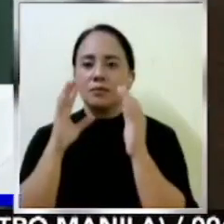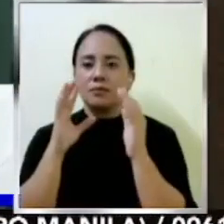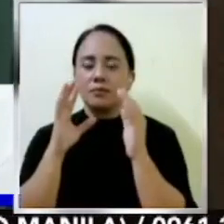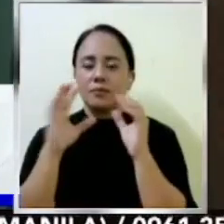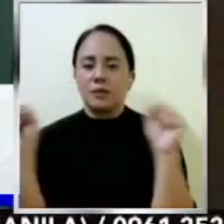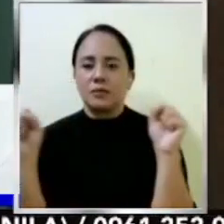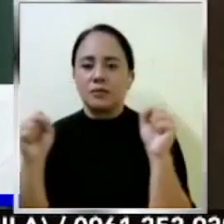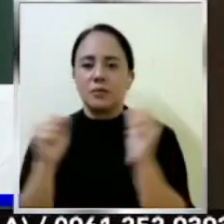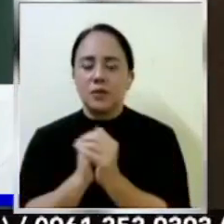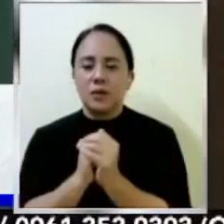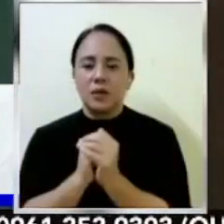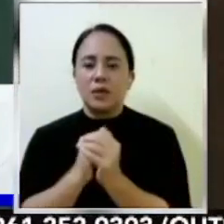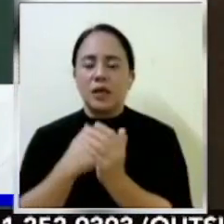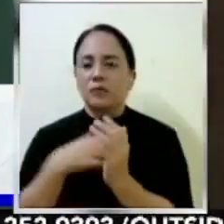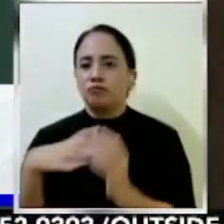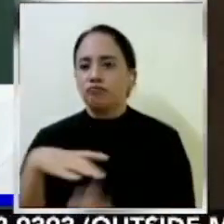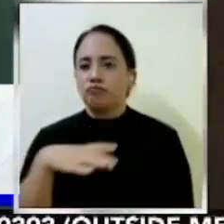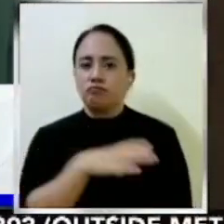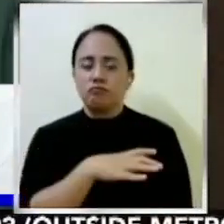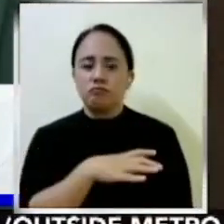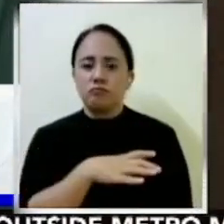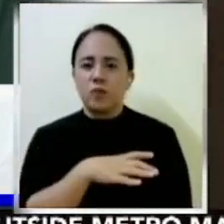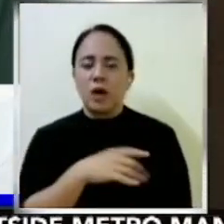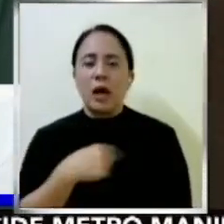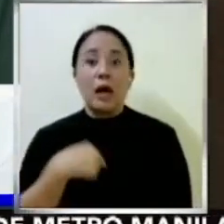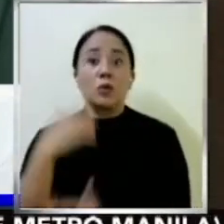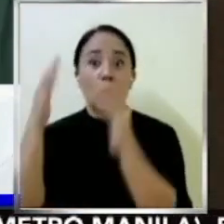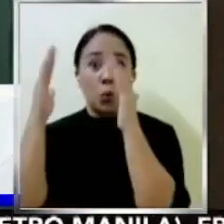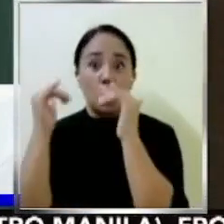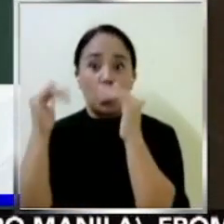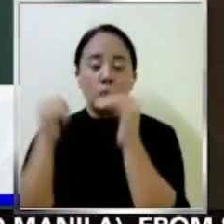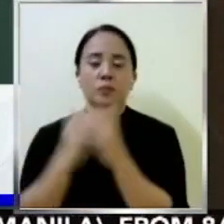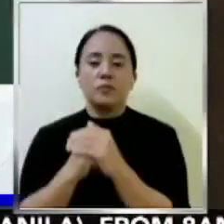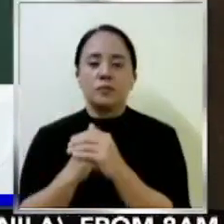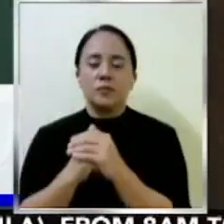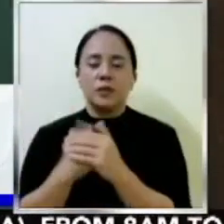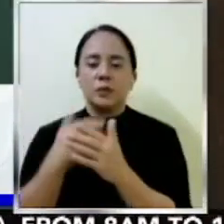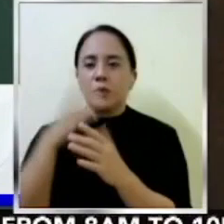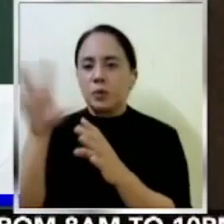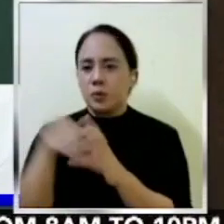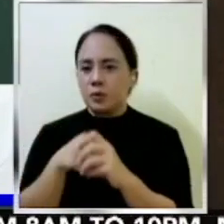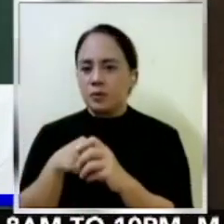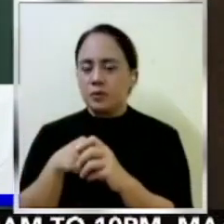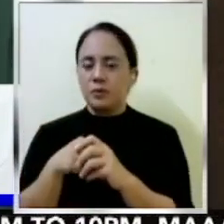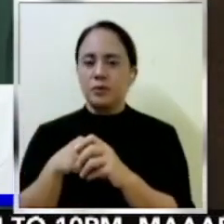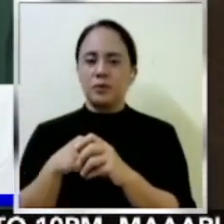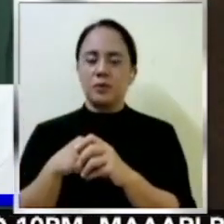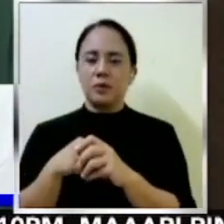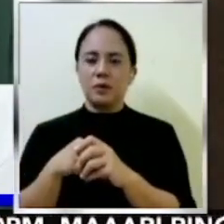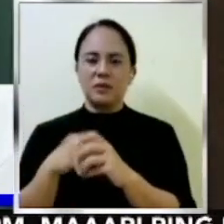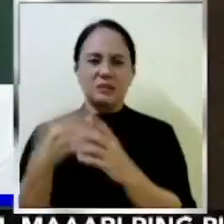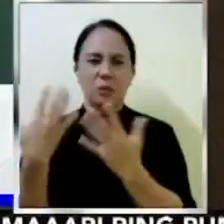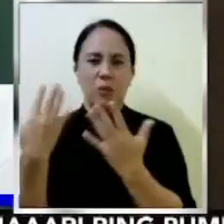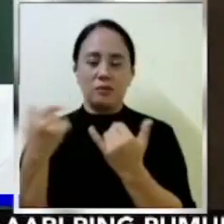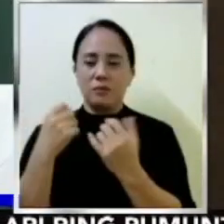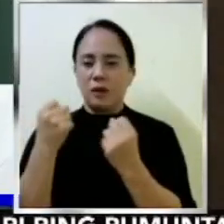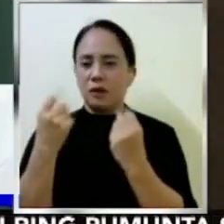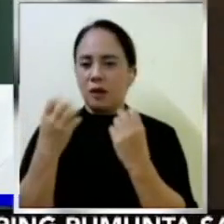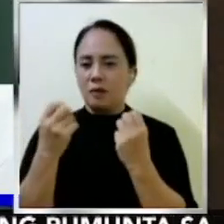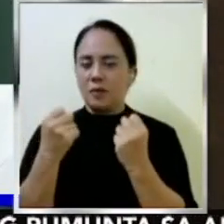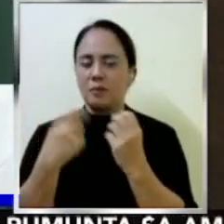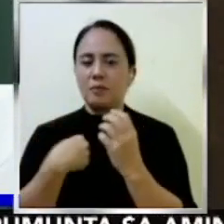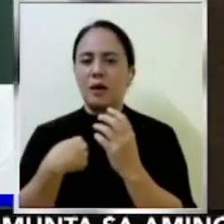Congress. So I hope that it will be included since marami namang pending bills dyan